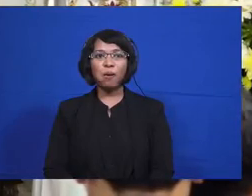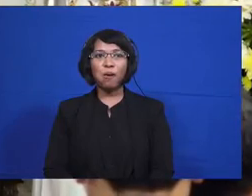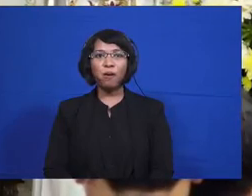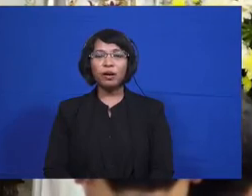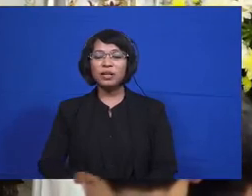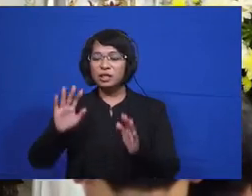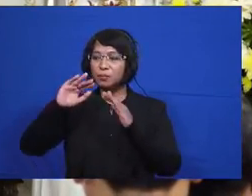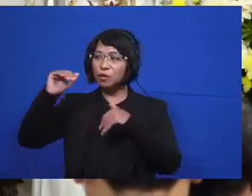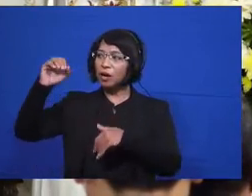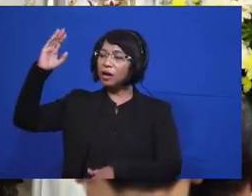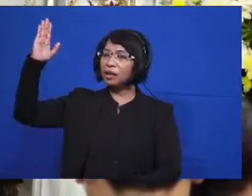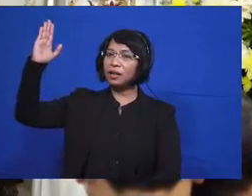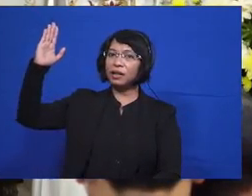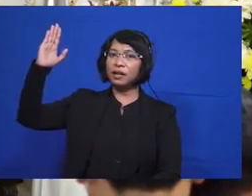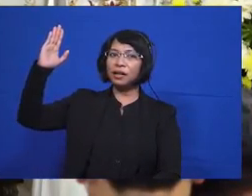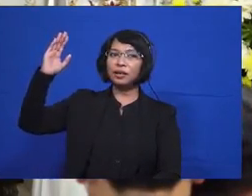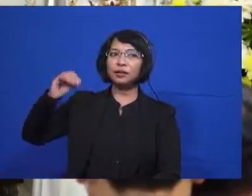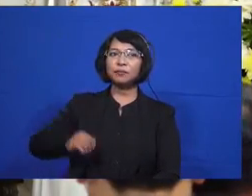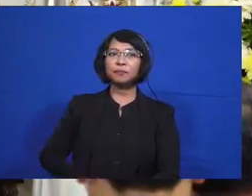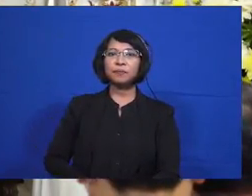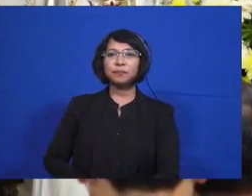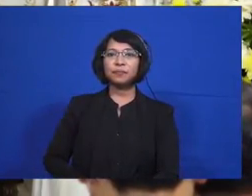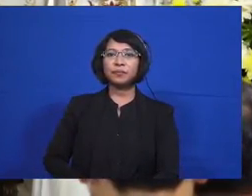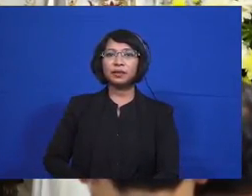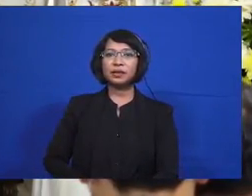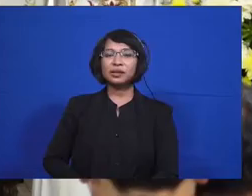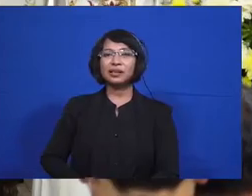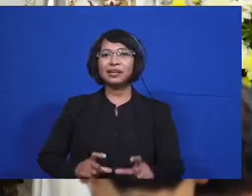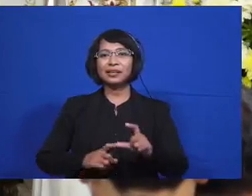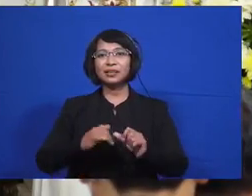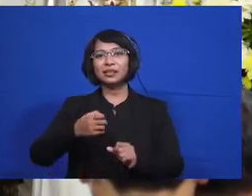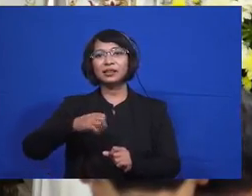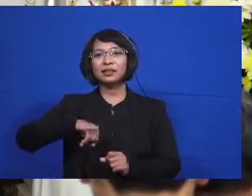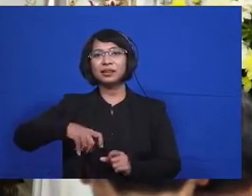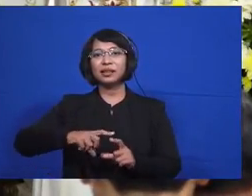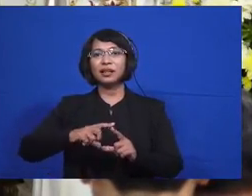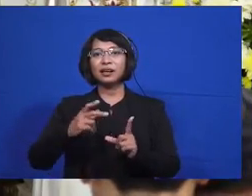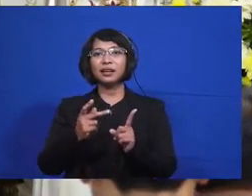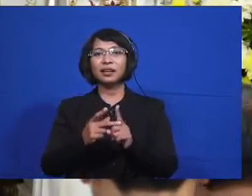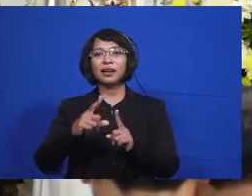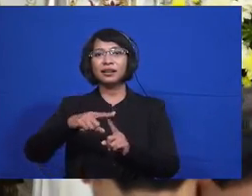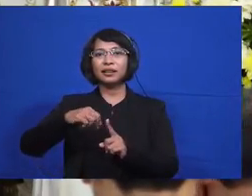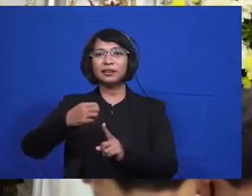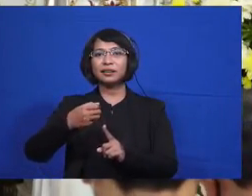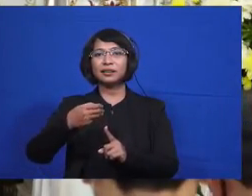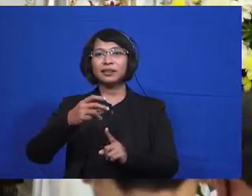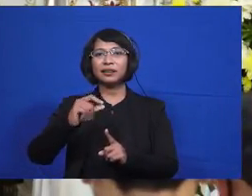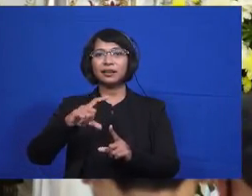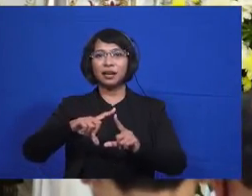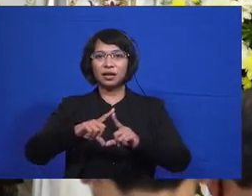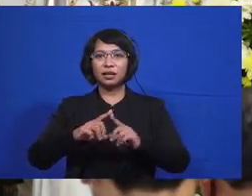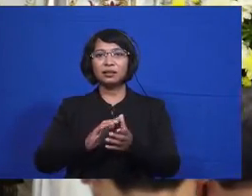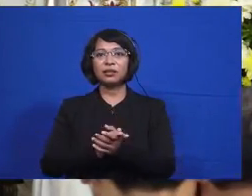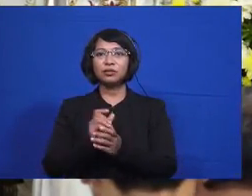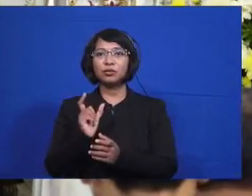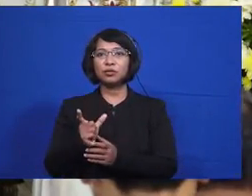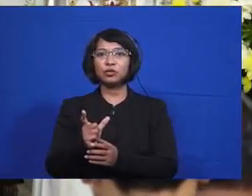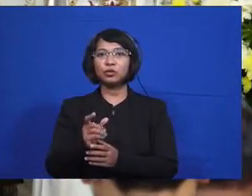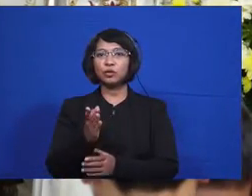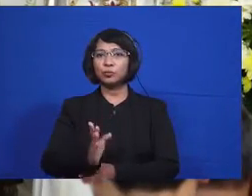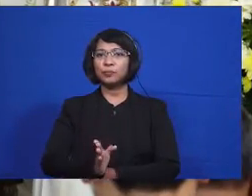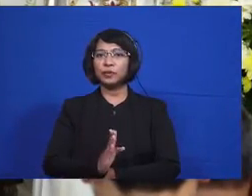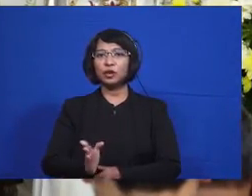Semoga Allah mengaruniakan kesejahteraan dan ketekunan, kedamaian dan kesehatan lahir batin kepada para